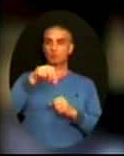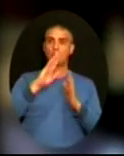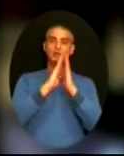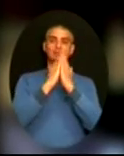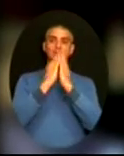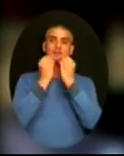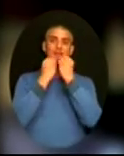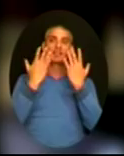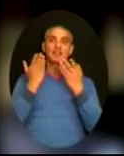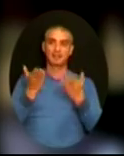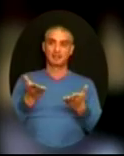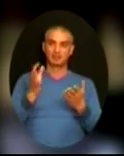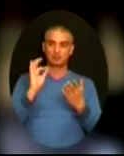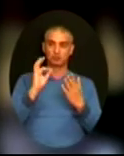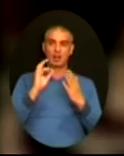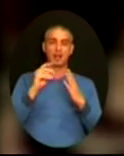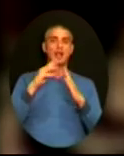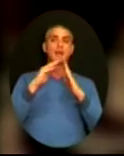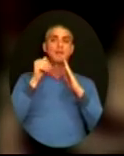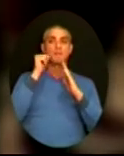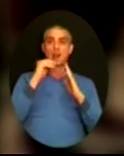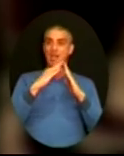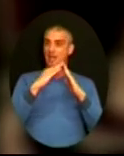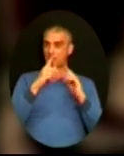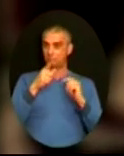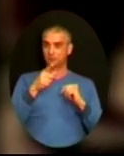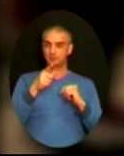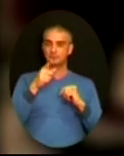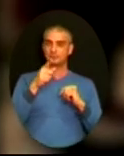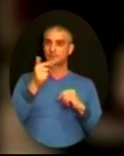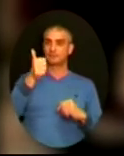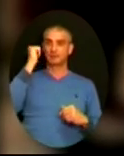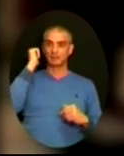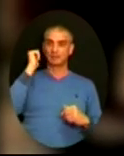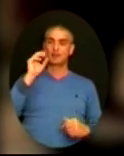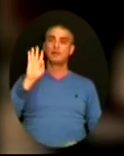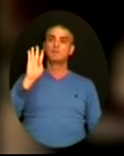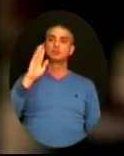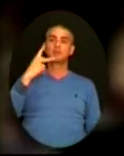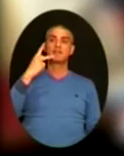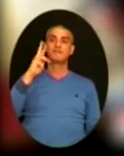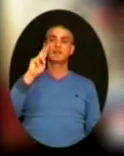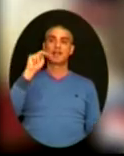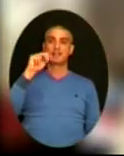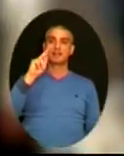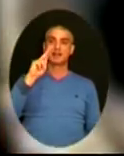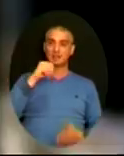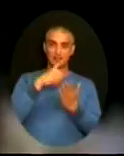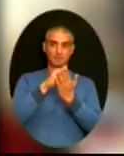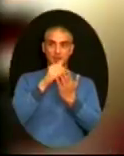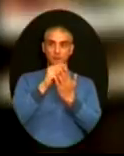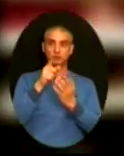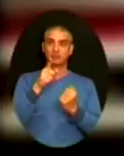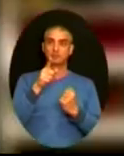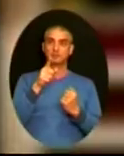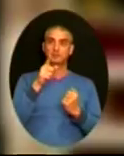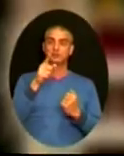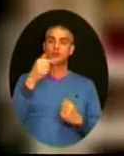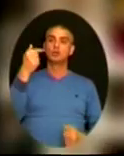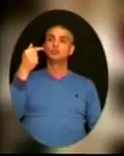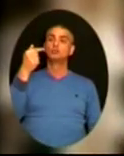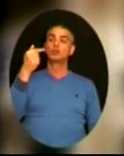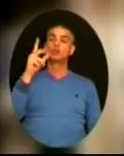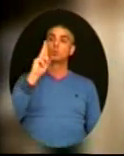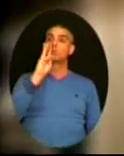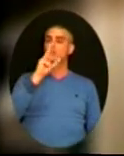בספרייה הנהדרת של הבלר האוס. ראשון זה פה מאחוריי, בנג'מין פרנקלין. ממשיכים. ג'ורג'